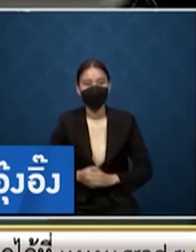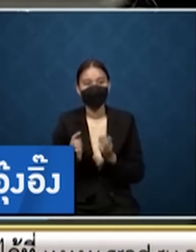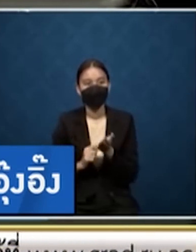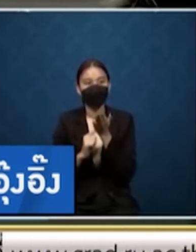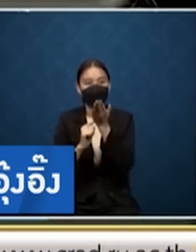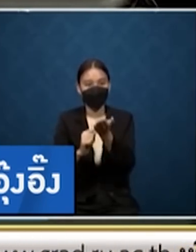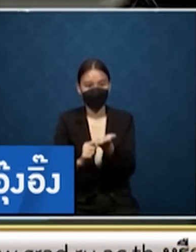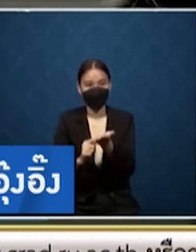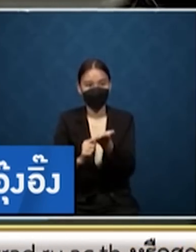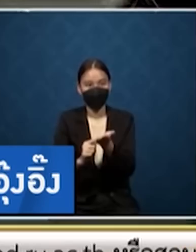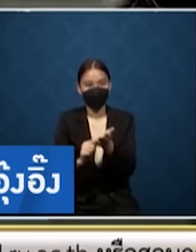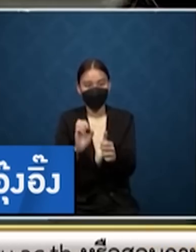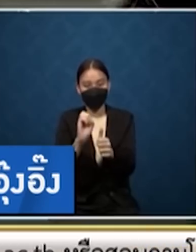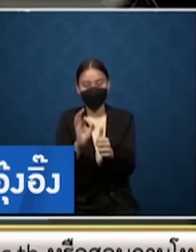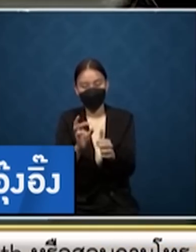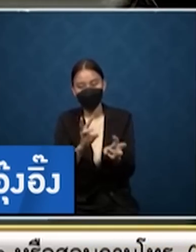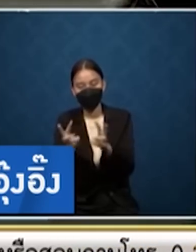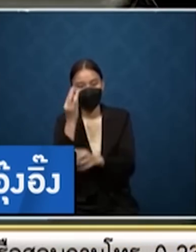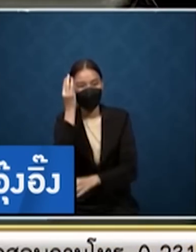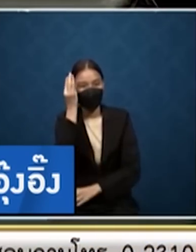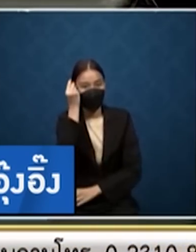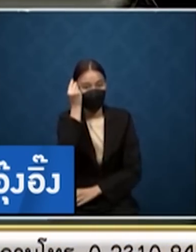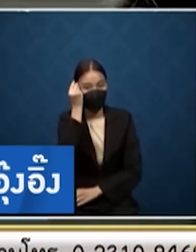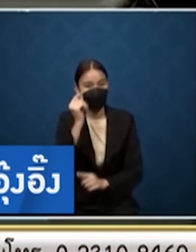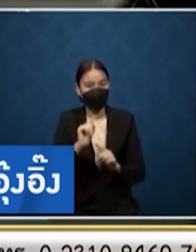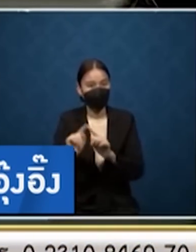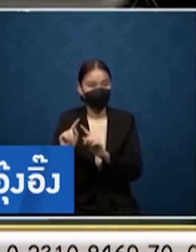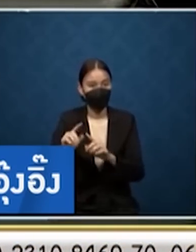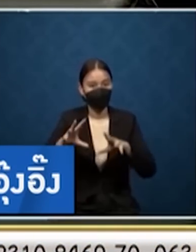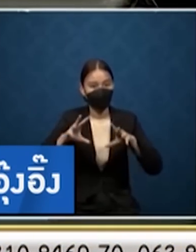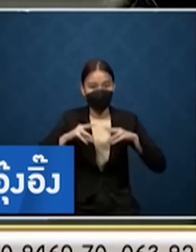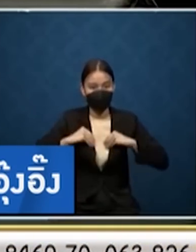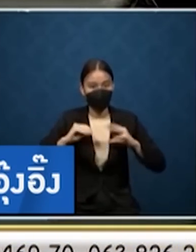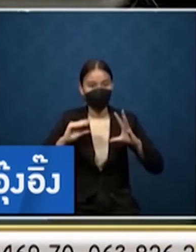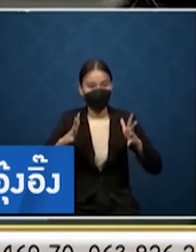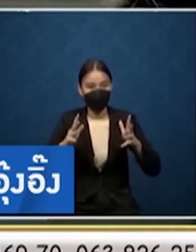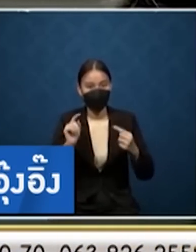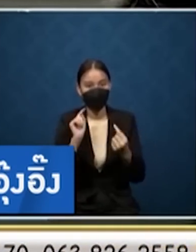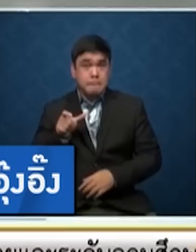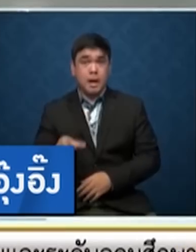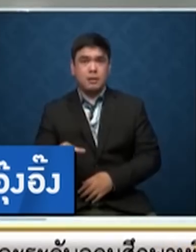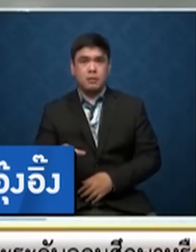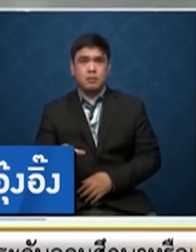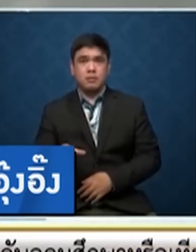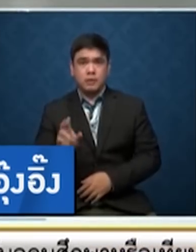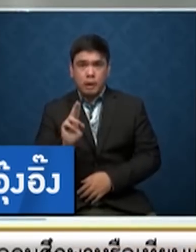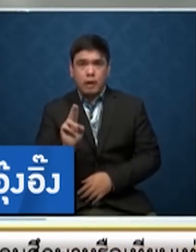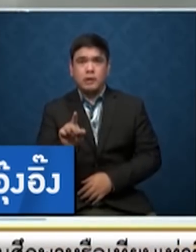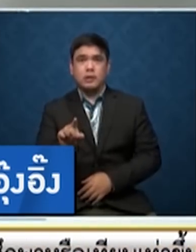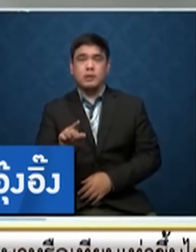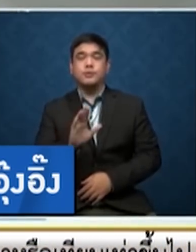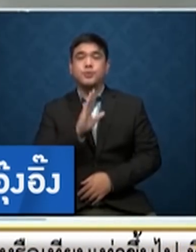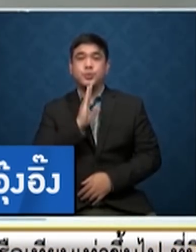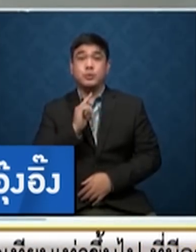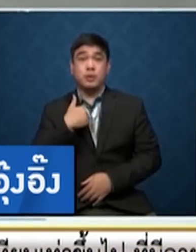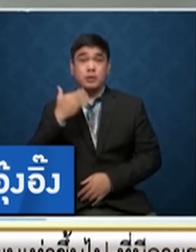ตราแต่วันนั้นสว.และสารรัฐธรรมนูญบอกว่าการแก้รายมาตราทำไม่ได้เพราะรัฐธรรมนูญมาจากประชามติดังนั้นต้องไปขอประชามติประชา